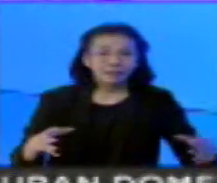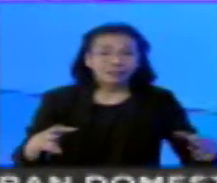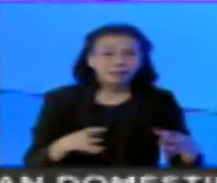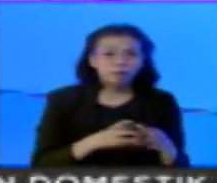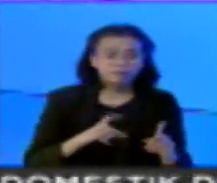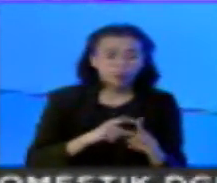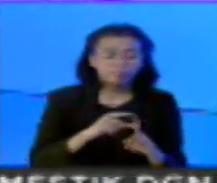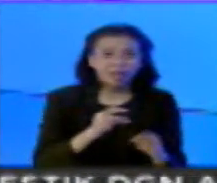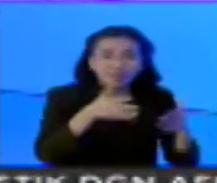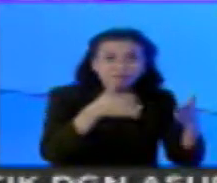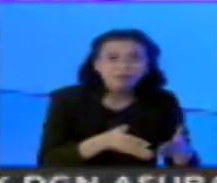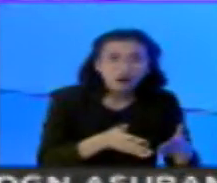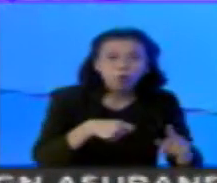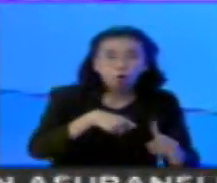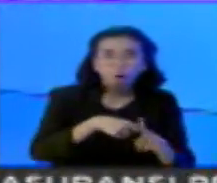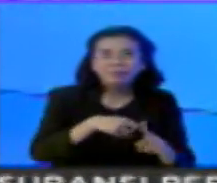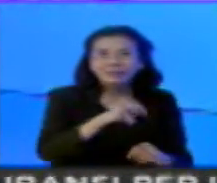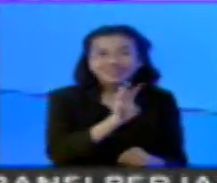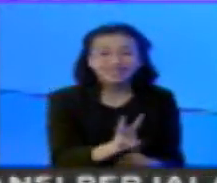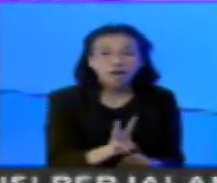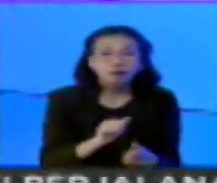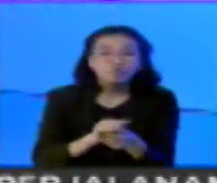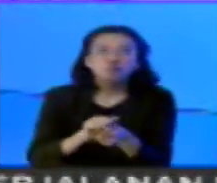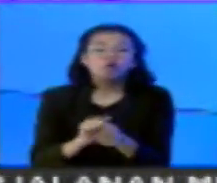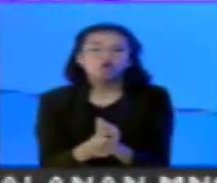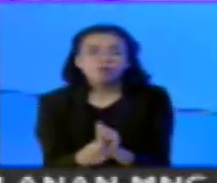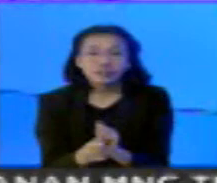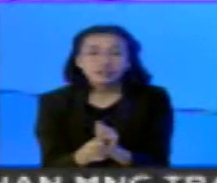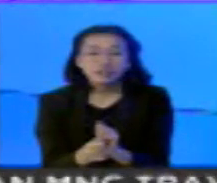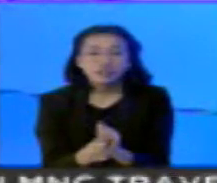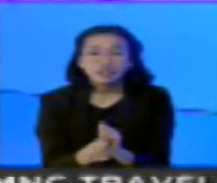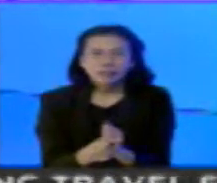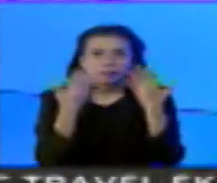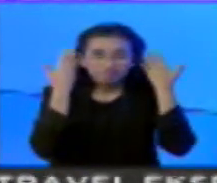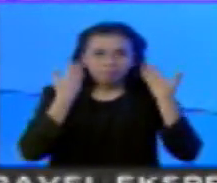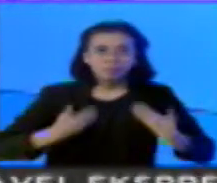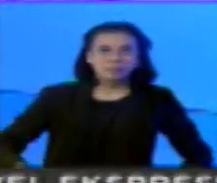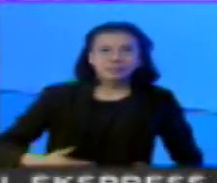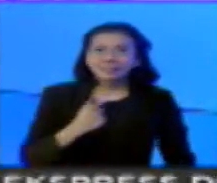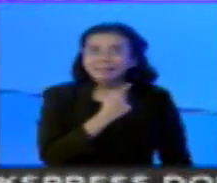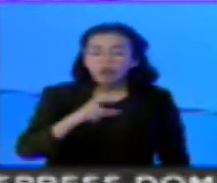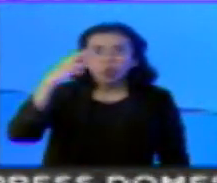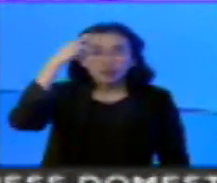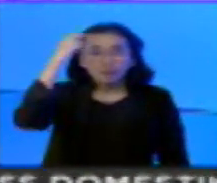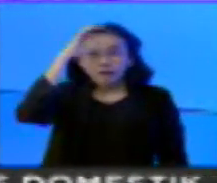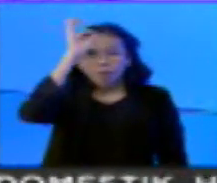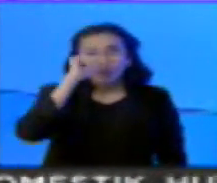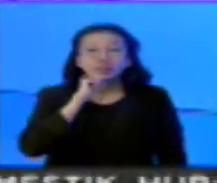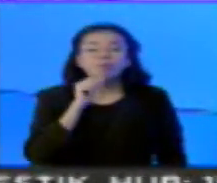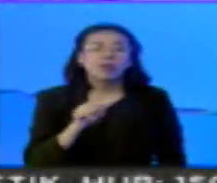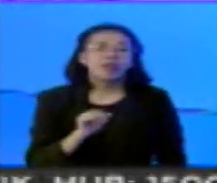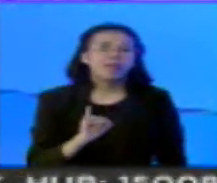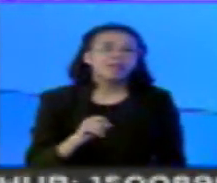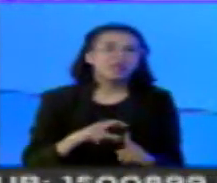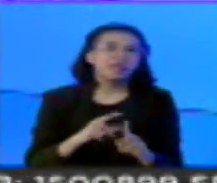Kita beralih ke informasi lain. Komisi 3 DPR menggelar uji kelayakan dan kepatutan fit and proper test terhadap calon tunggal Kapolri, Komjen